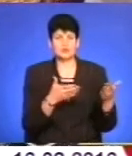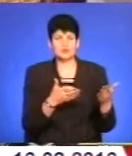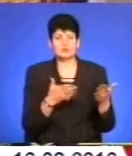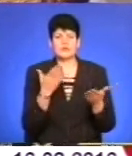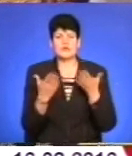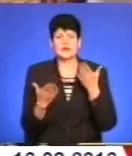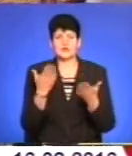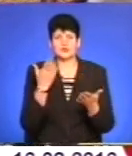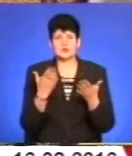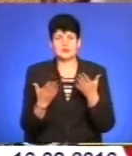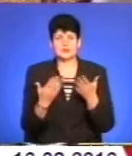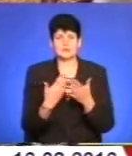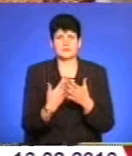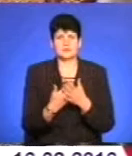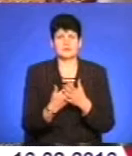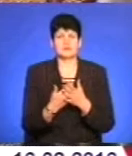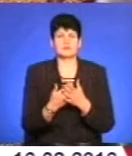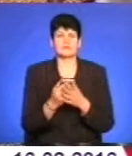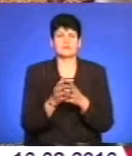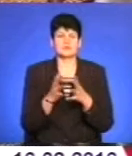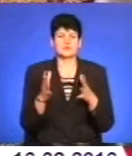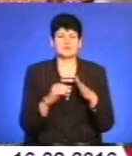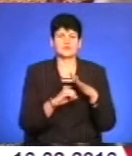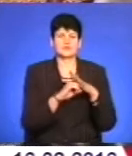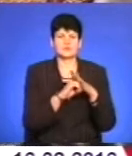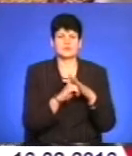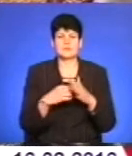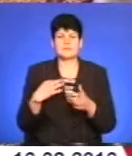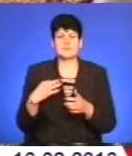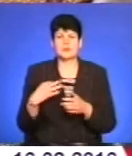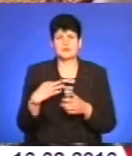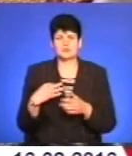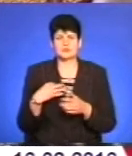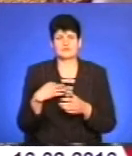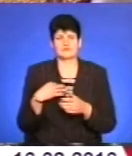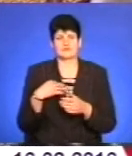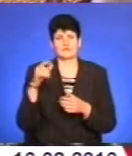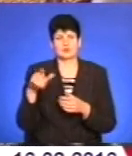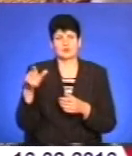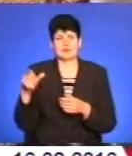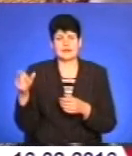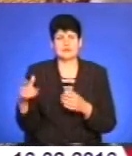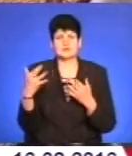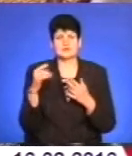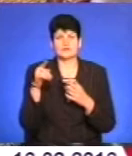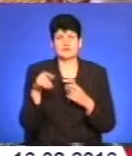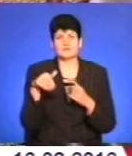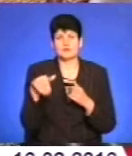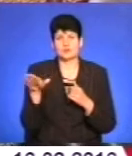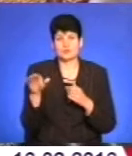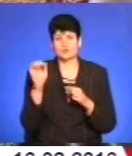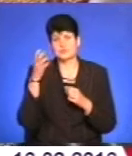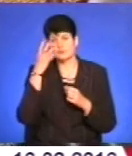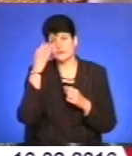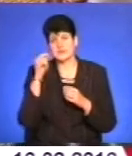якщо вони стаються в основному через халатність самих власників квартири, оскільки вони, коли виходять, можуть забути